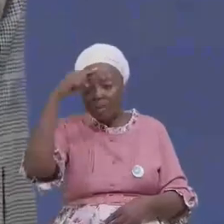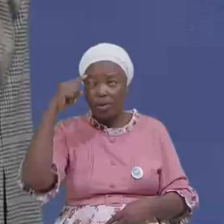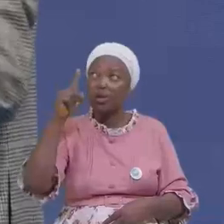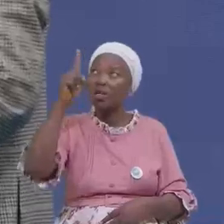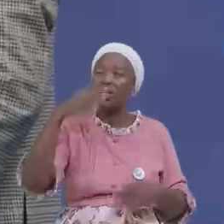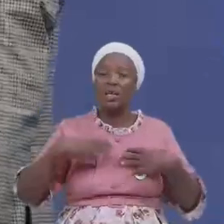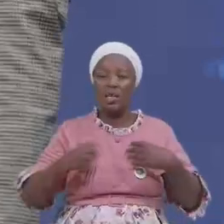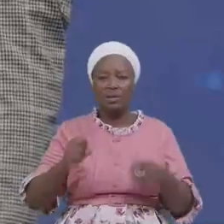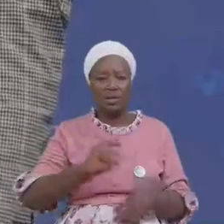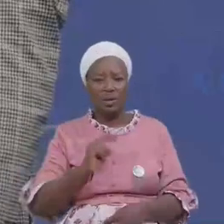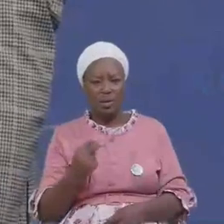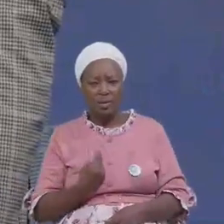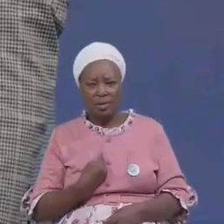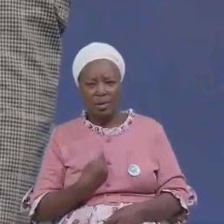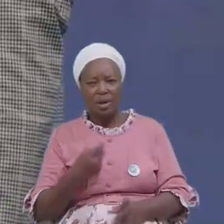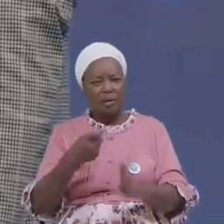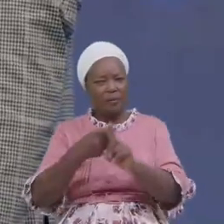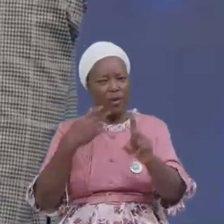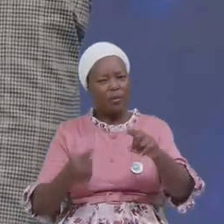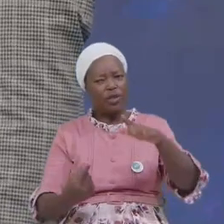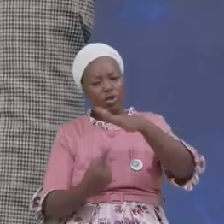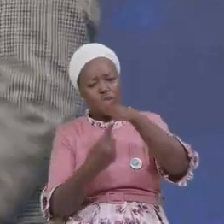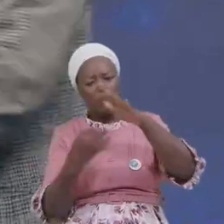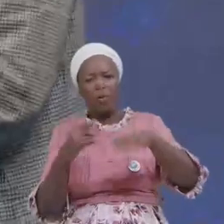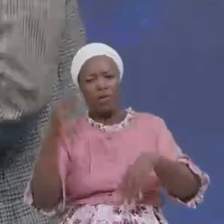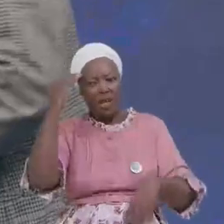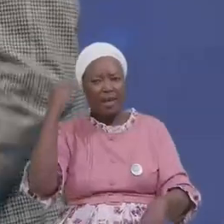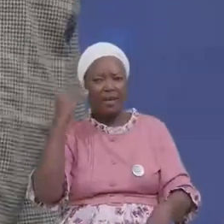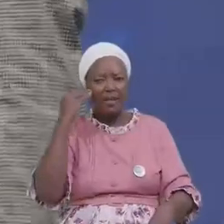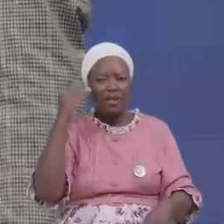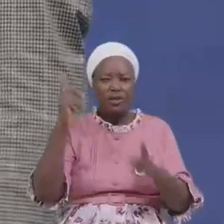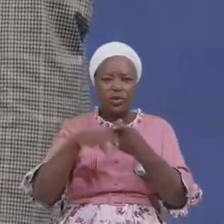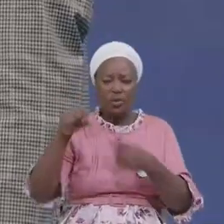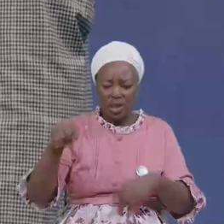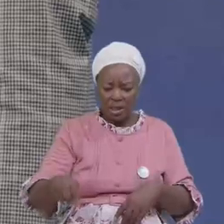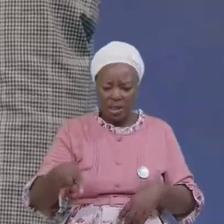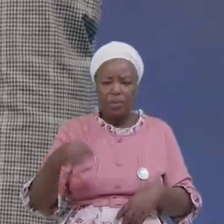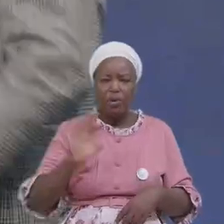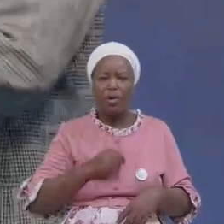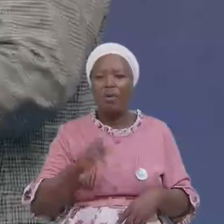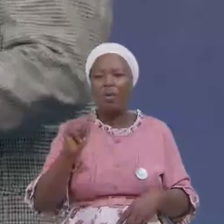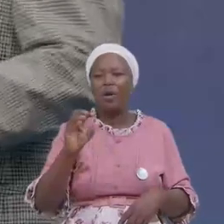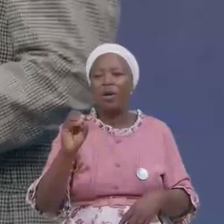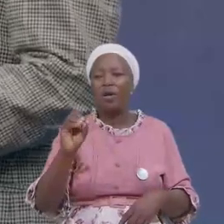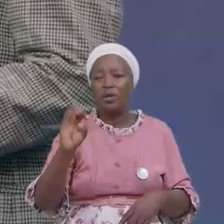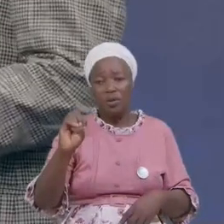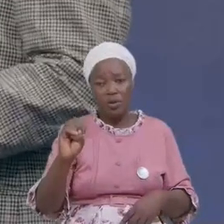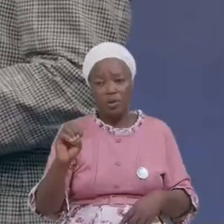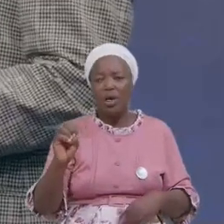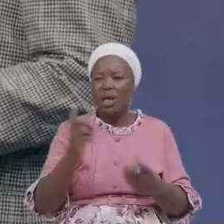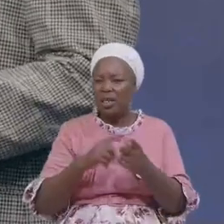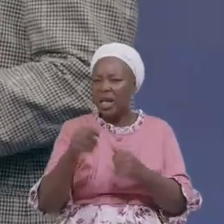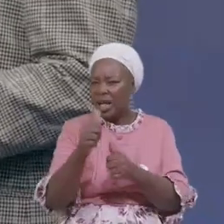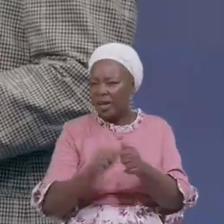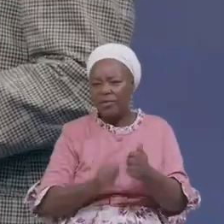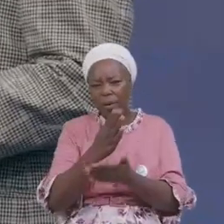Parce qu'il nous guérit de la tête jusqu'à la plante des pieds. Toute partie de